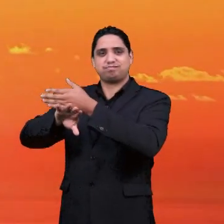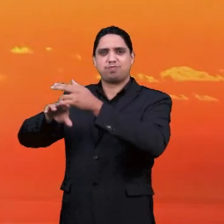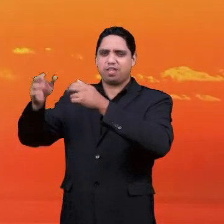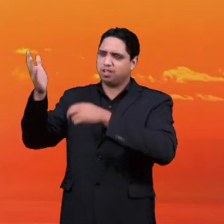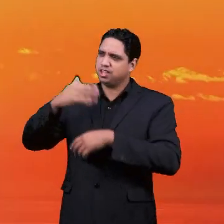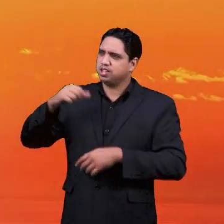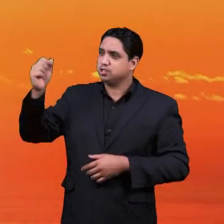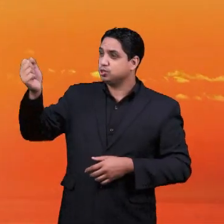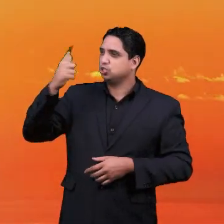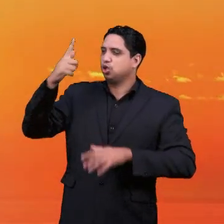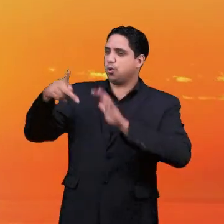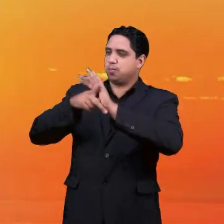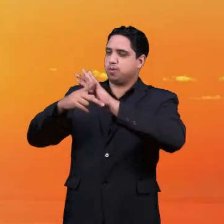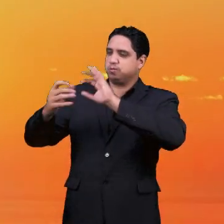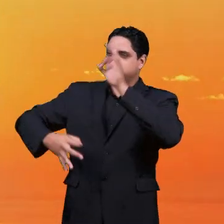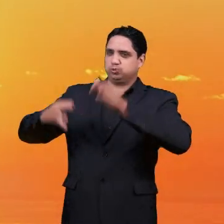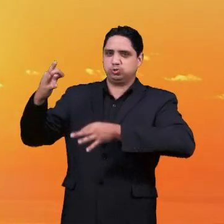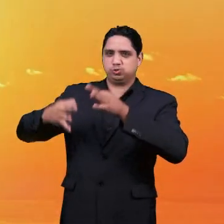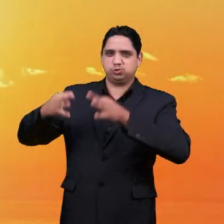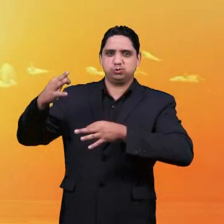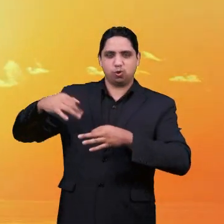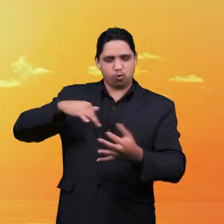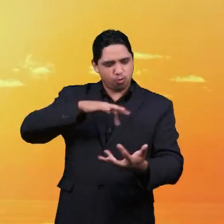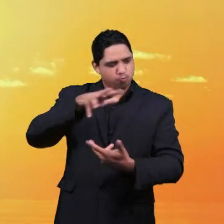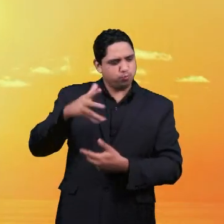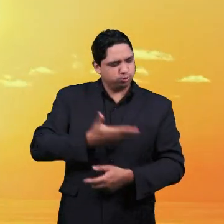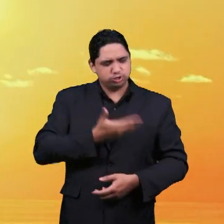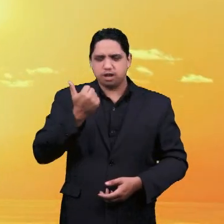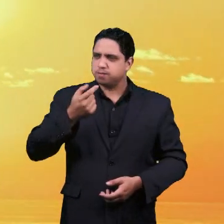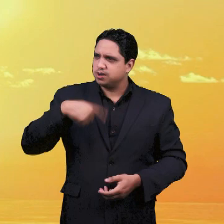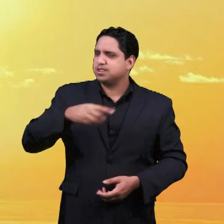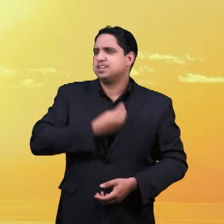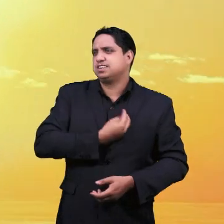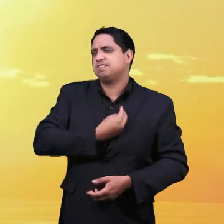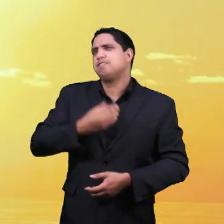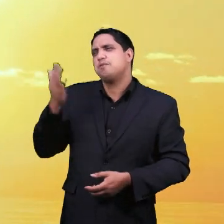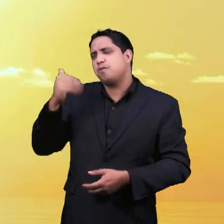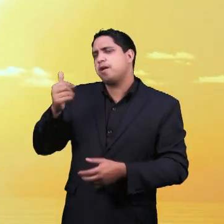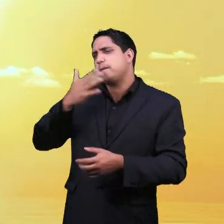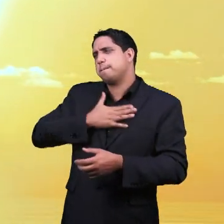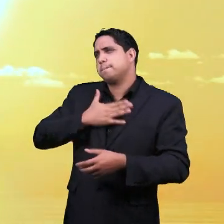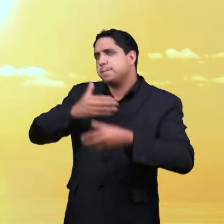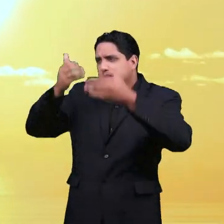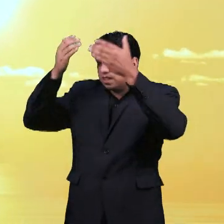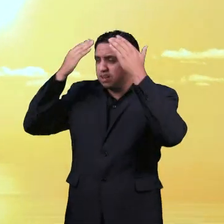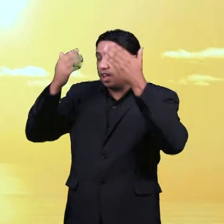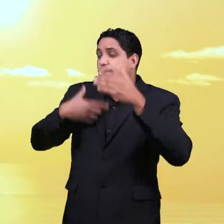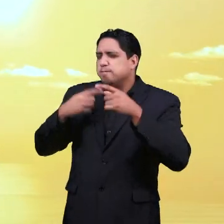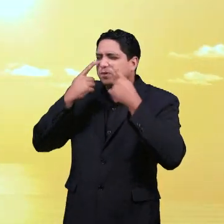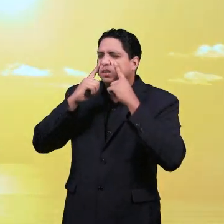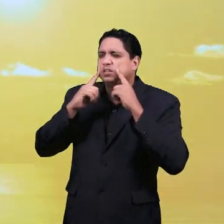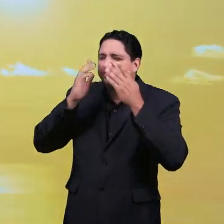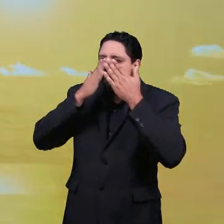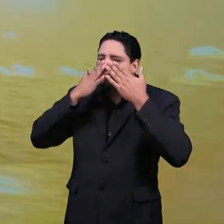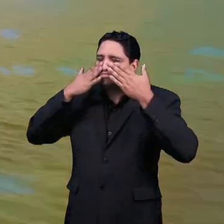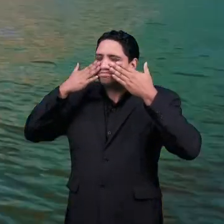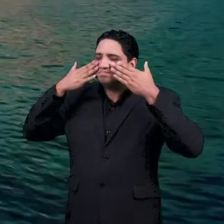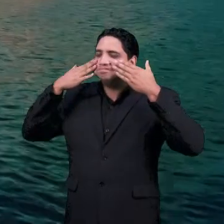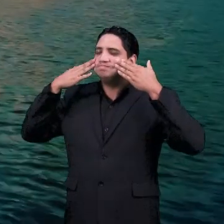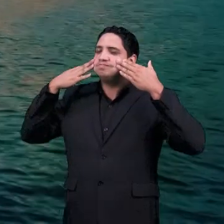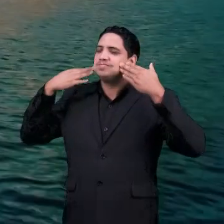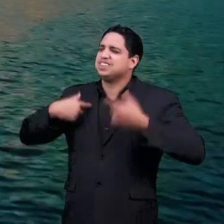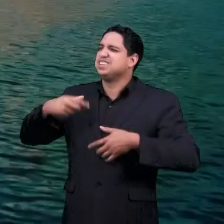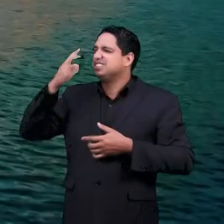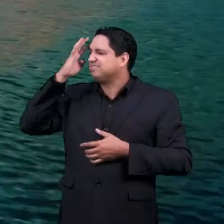Приди, солнце правды, осветить этот мир, о царь мой. Приди,